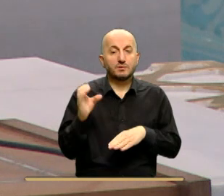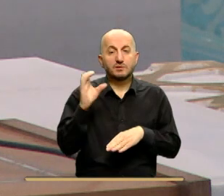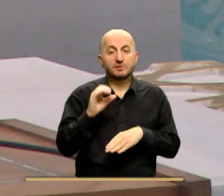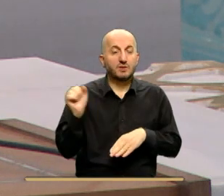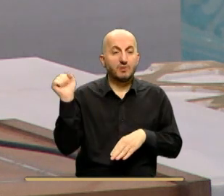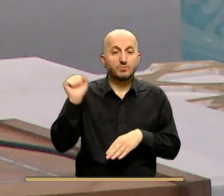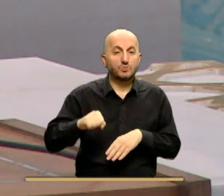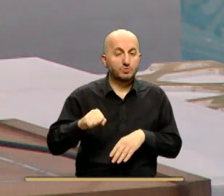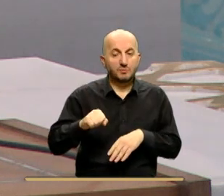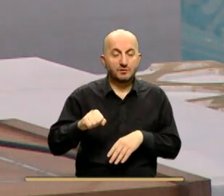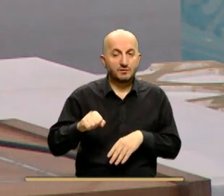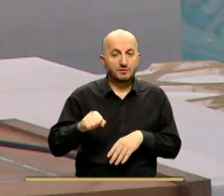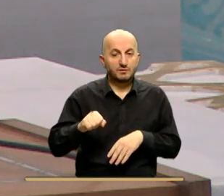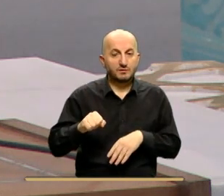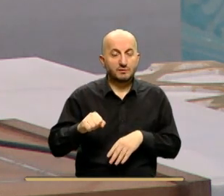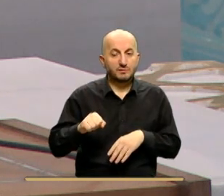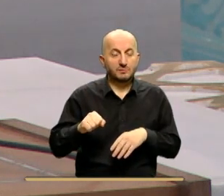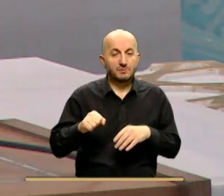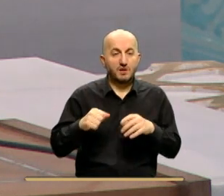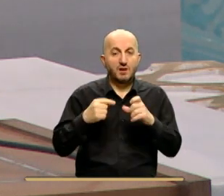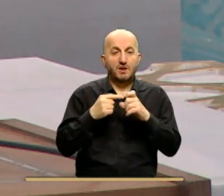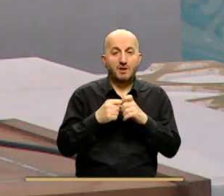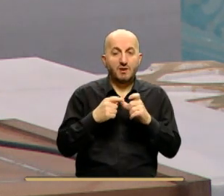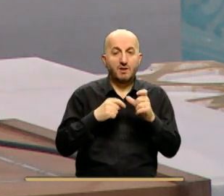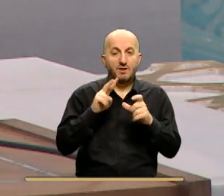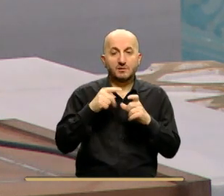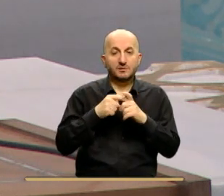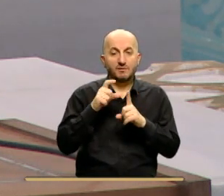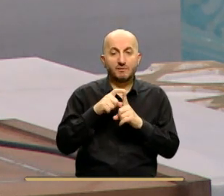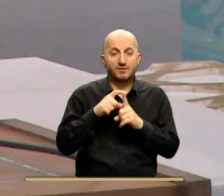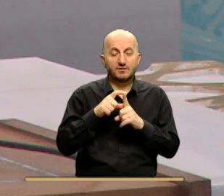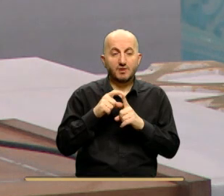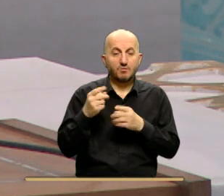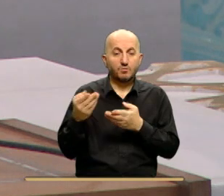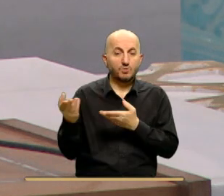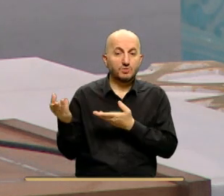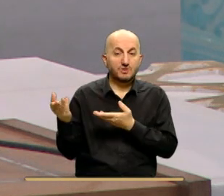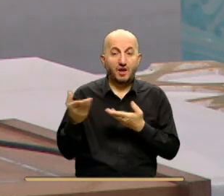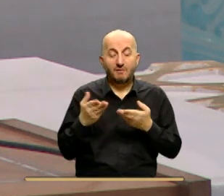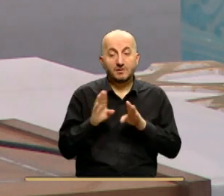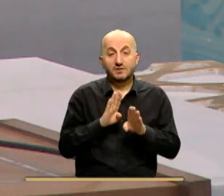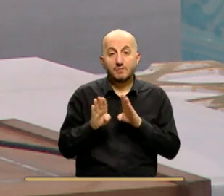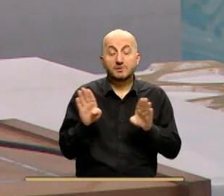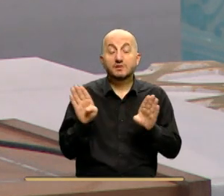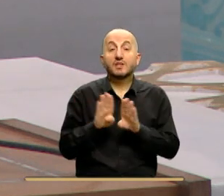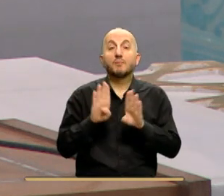düşmanı Bab bin Esved'e bu davet kapısını kapatmadı.